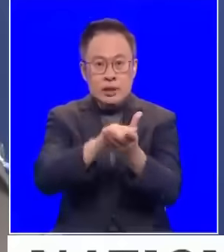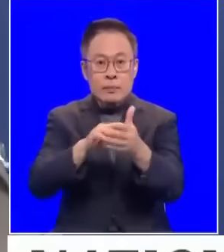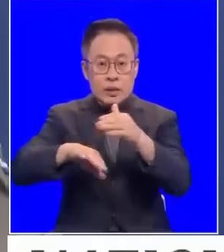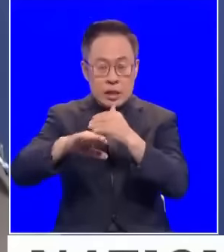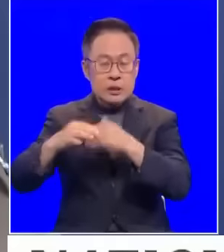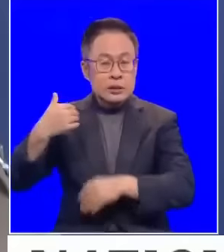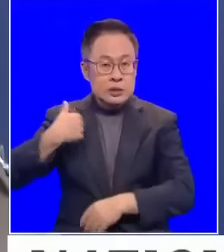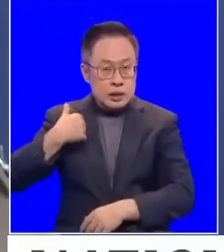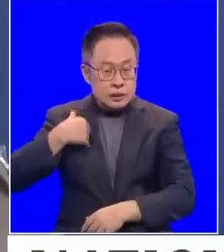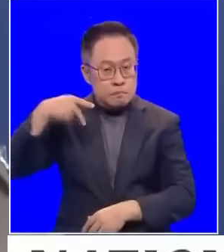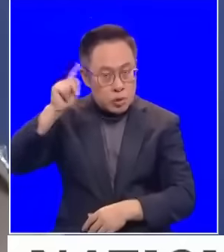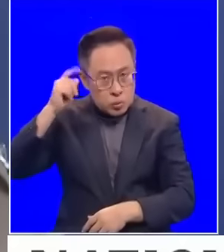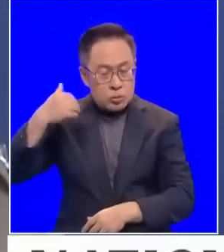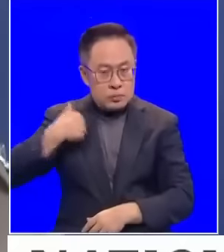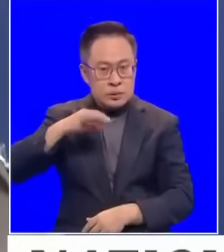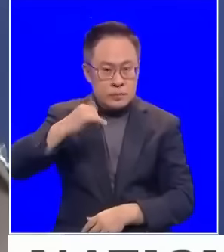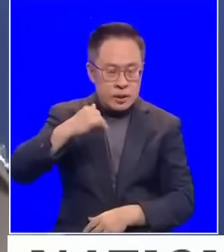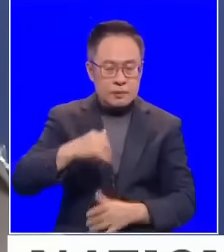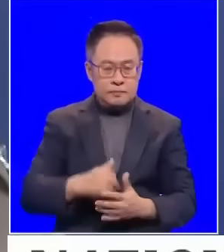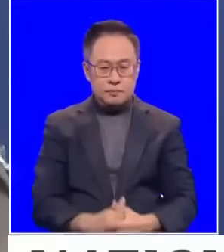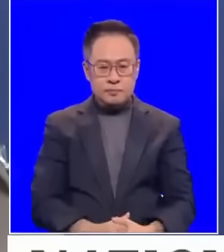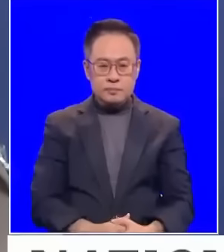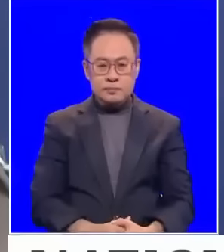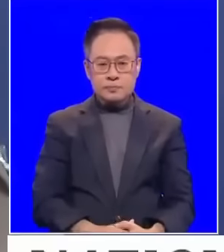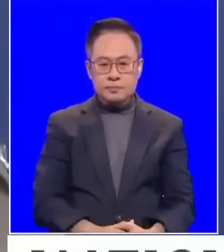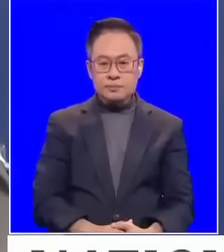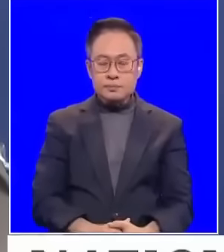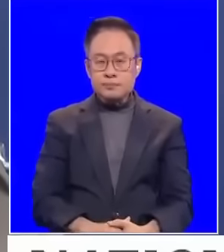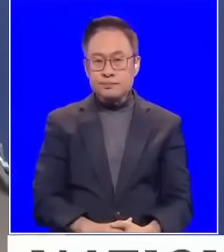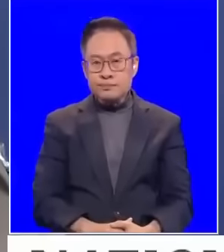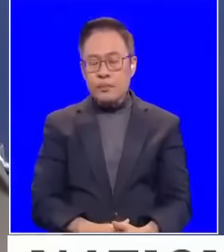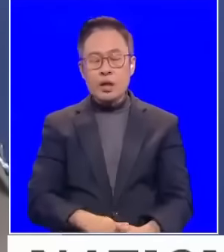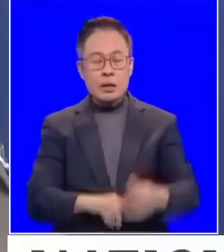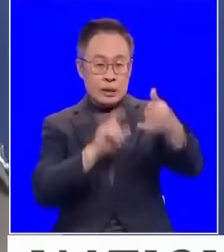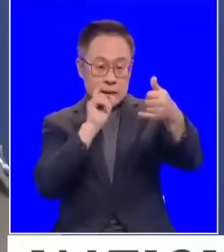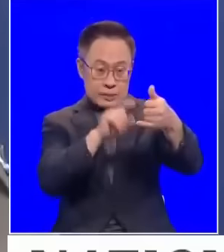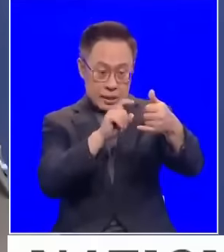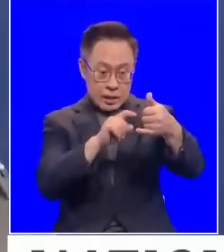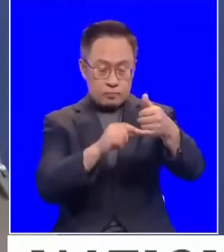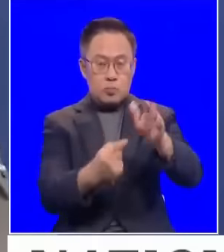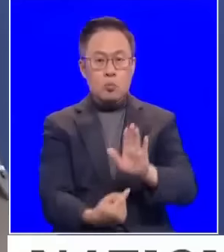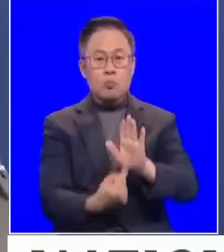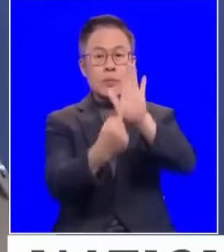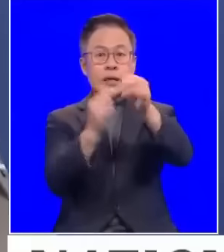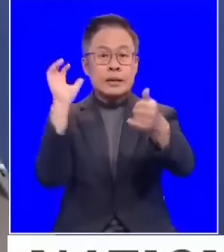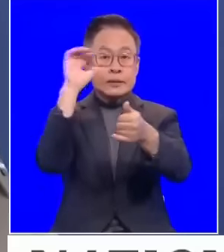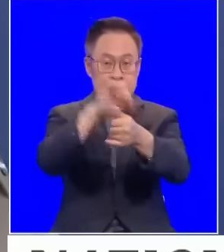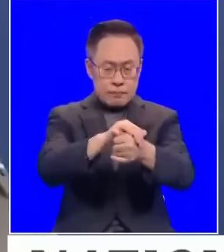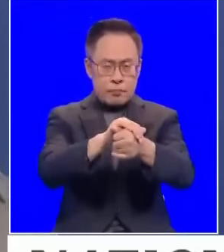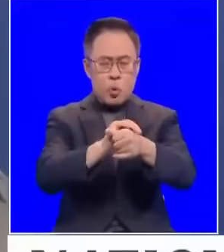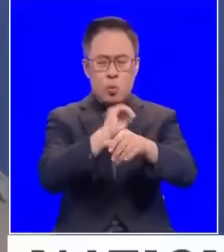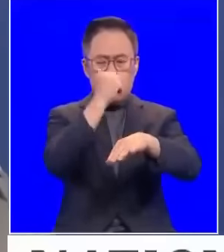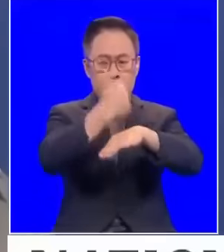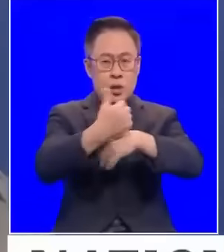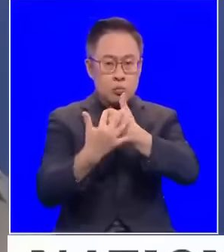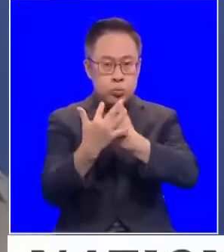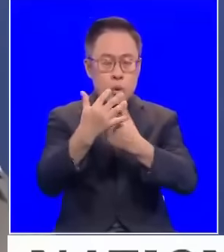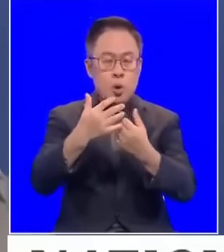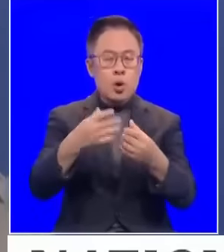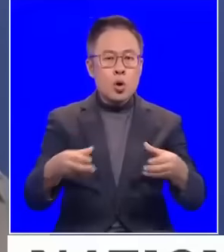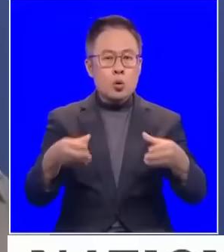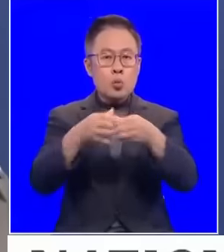ผู้ต้องหาที่จะออกหมายจับในล็อตที่2ด้วยไหมครับ อยู่ระหว่างการสอบสวนครับแล้วก็รวบรวมพยานฐานอยู่ครับก็เกี่